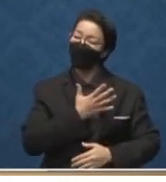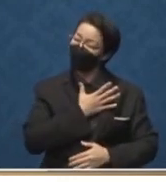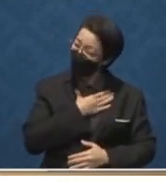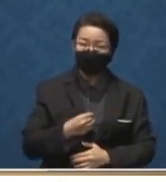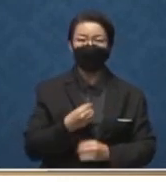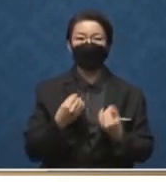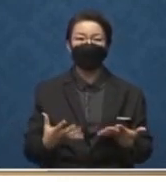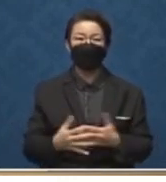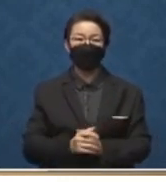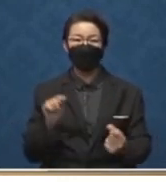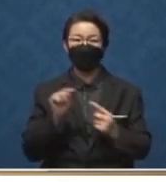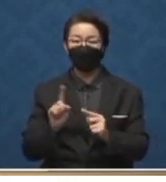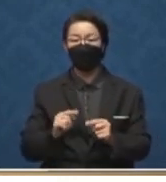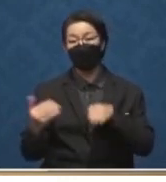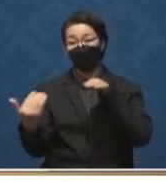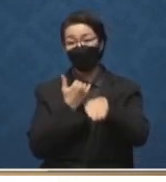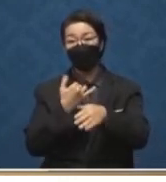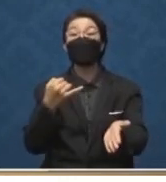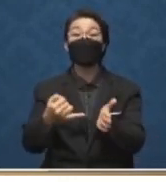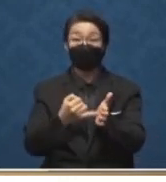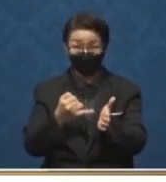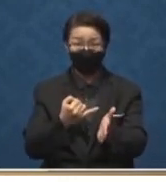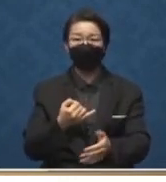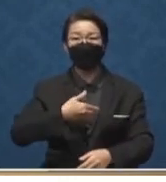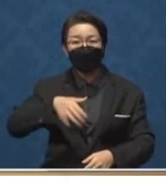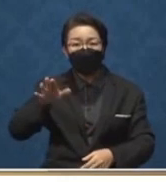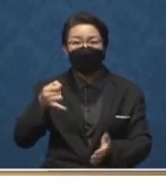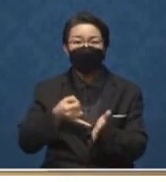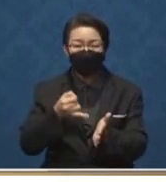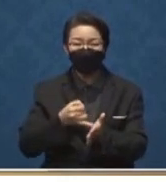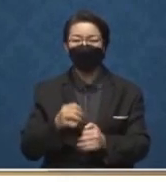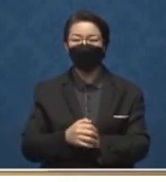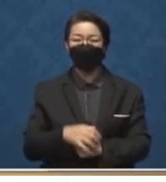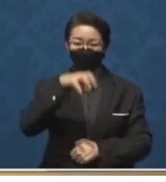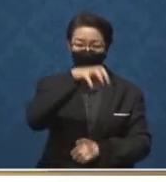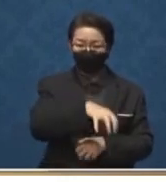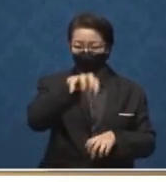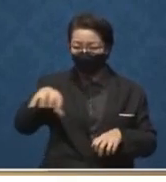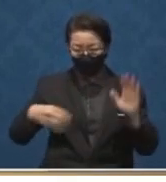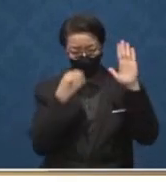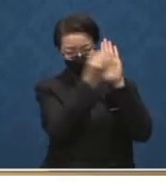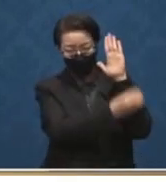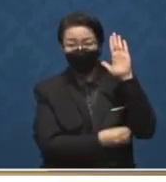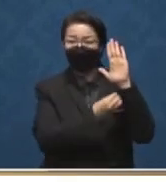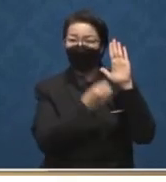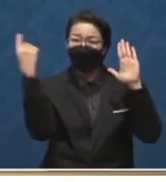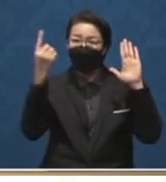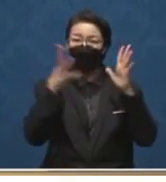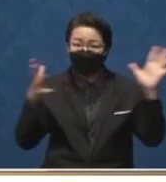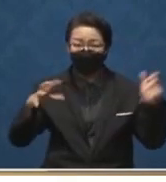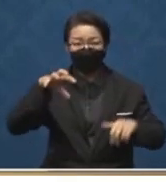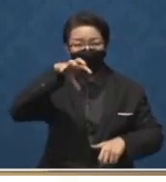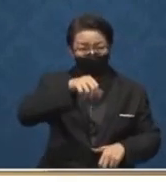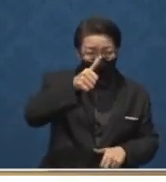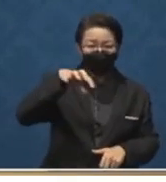สะ blocksเรามีพื้นที่ต้องเที่วใทั่วประเทศโดเพระมืองหลากเมอง